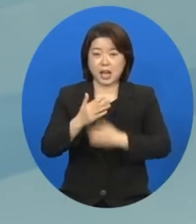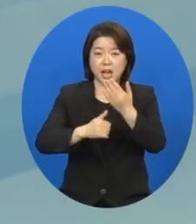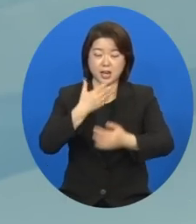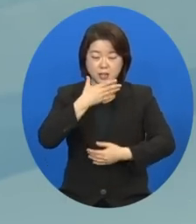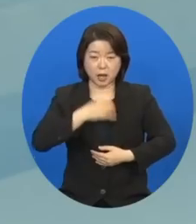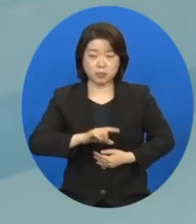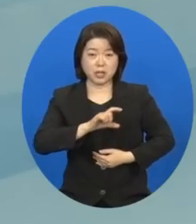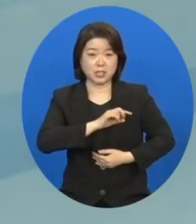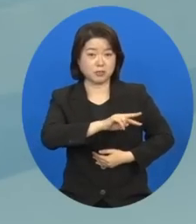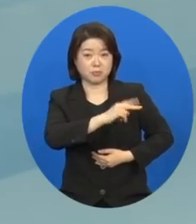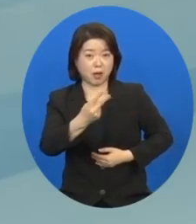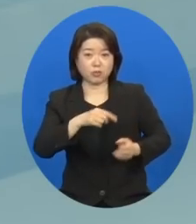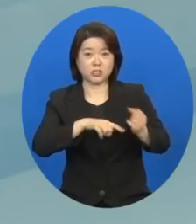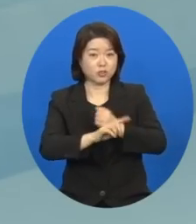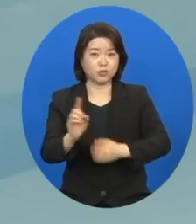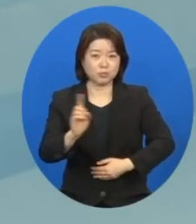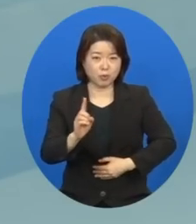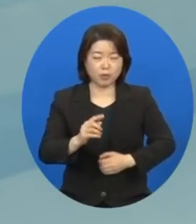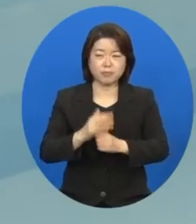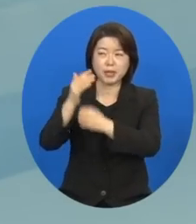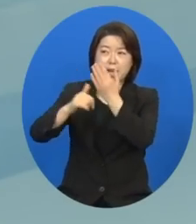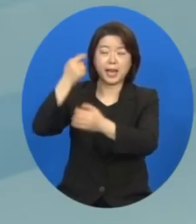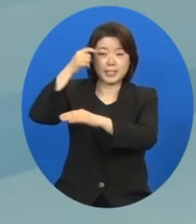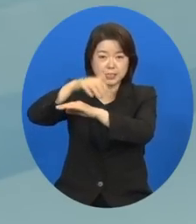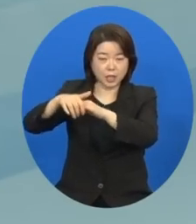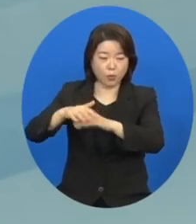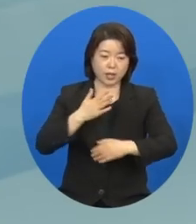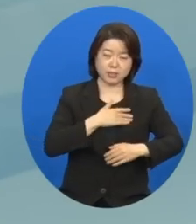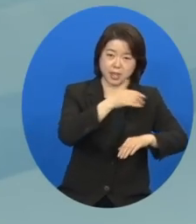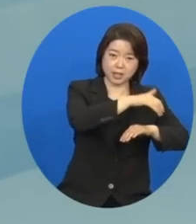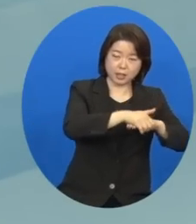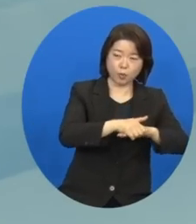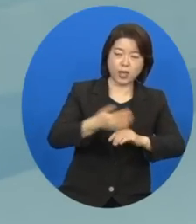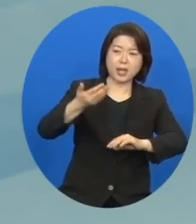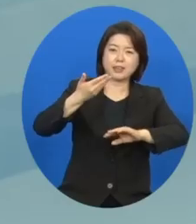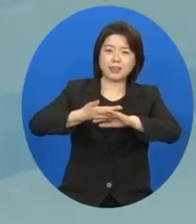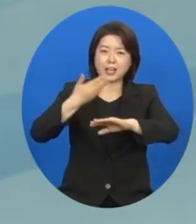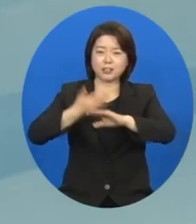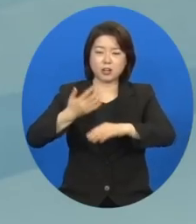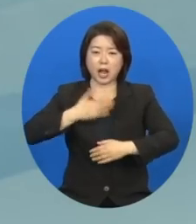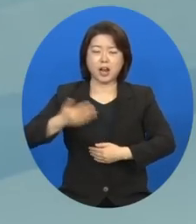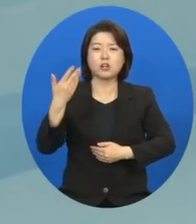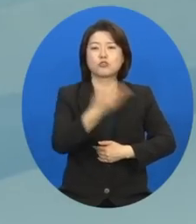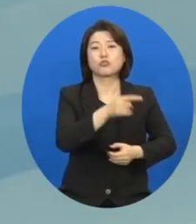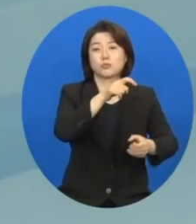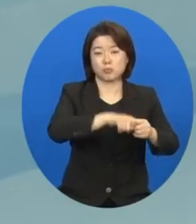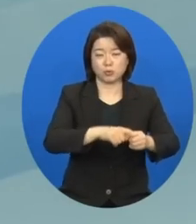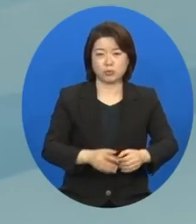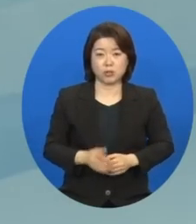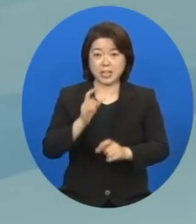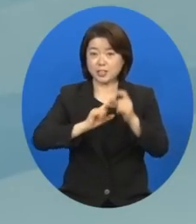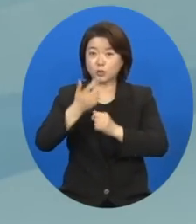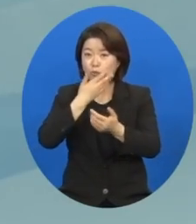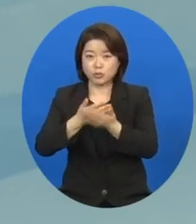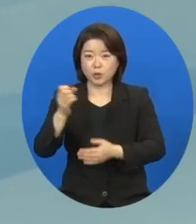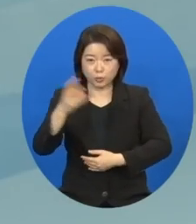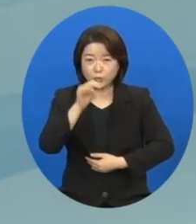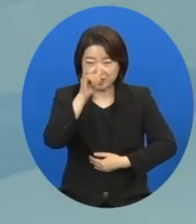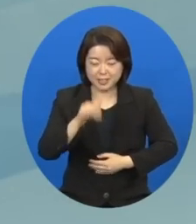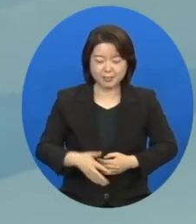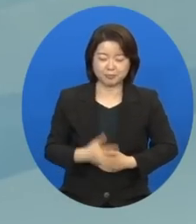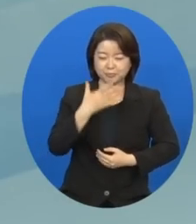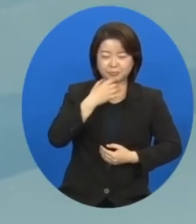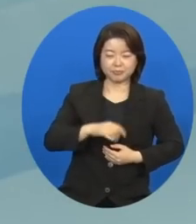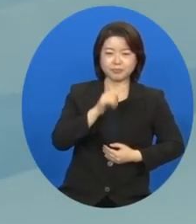이름을 바꾸신 이유는 하나님의 계획과 우리 계획의 다름을 알게 하심입니다. 그런데 더 중요한 것이 있어요. 뭐냐면 아브라함이